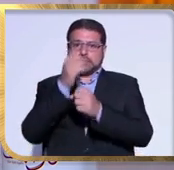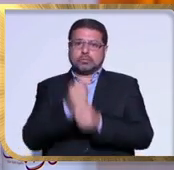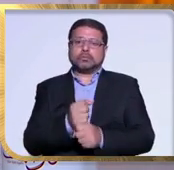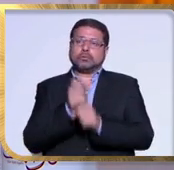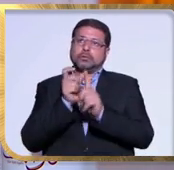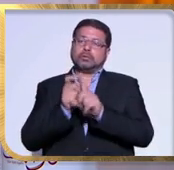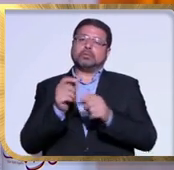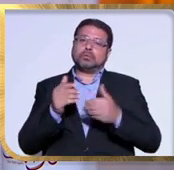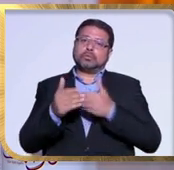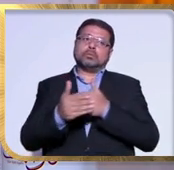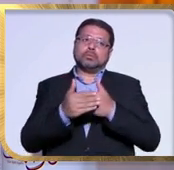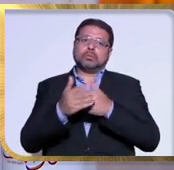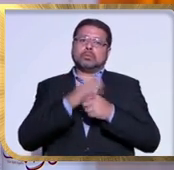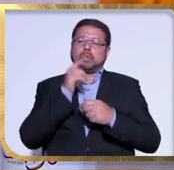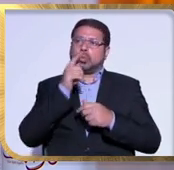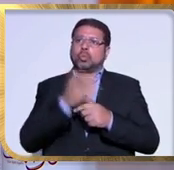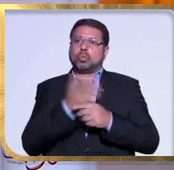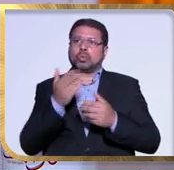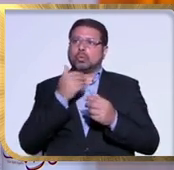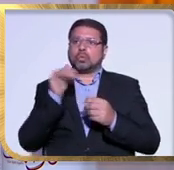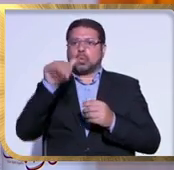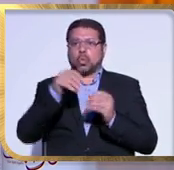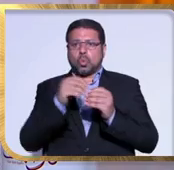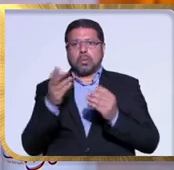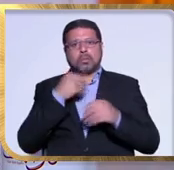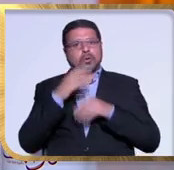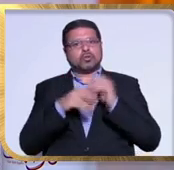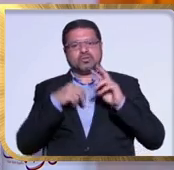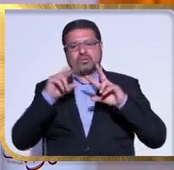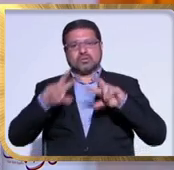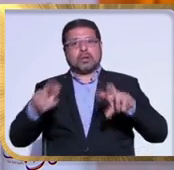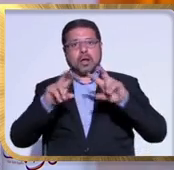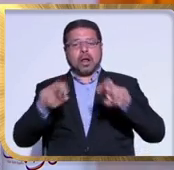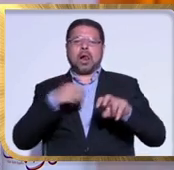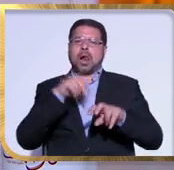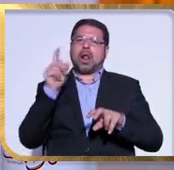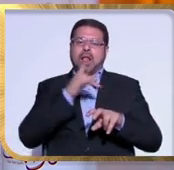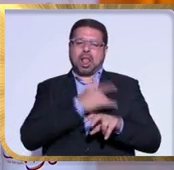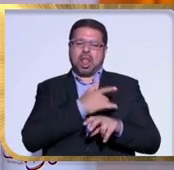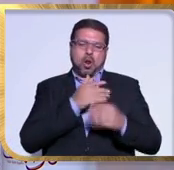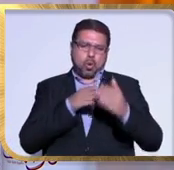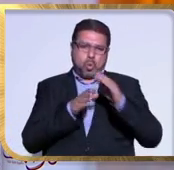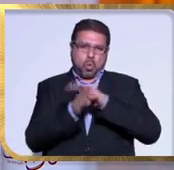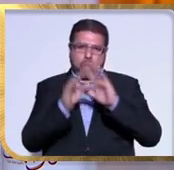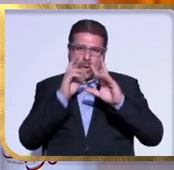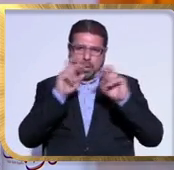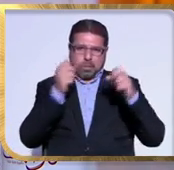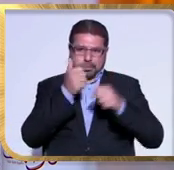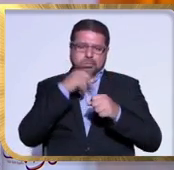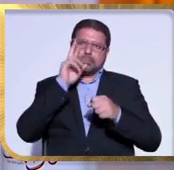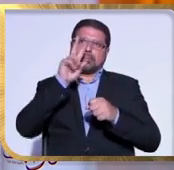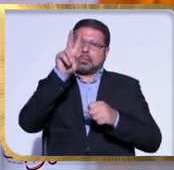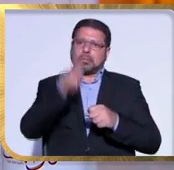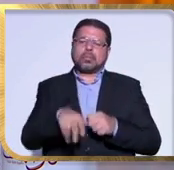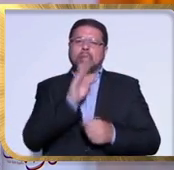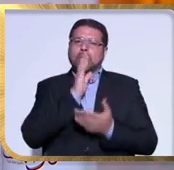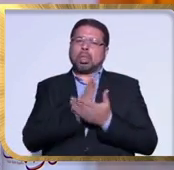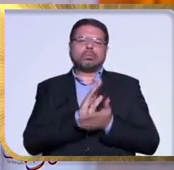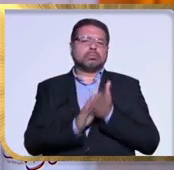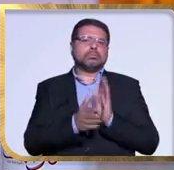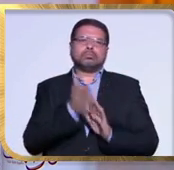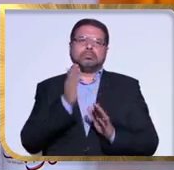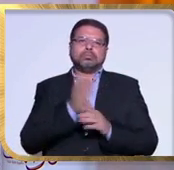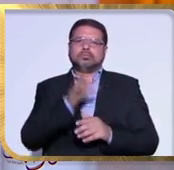وقربناه وليس لنا من سريرته شيء احنا بفتش على النوايا والضمائر احنا لينا الظاهر وهو